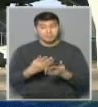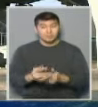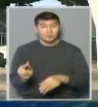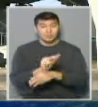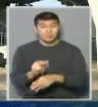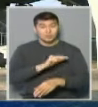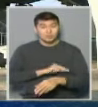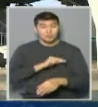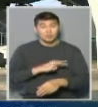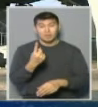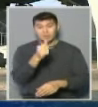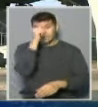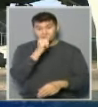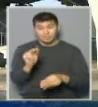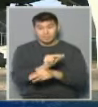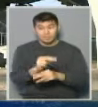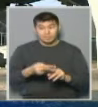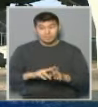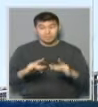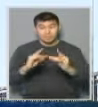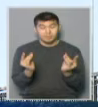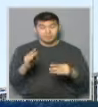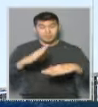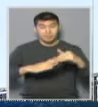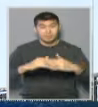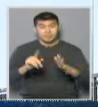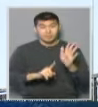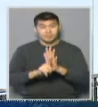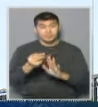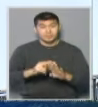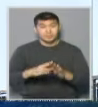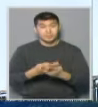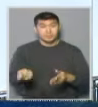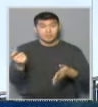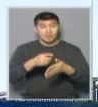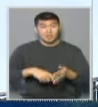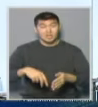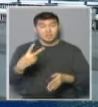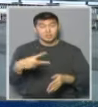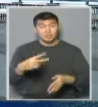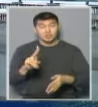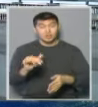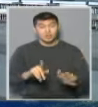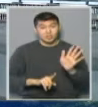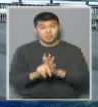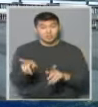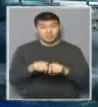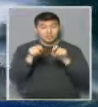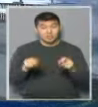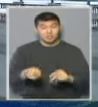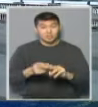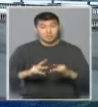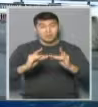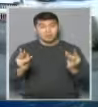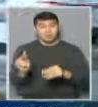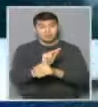Жөндеу жұмыстары бір айға созылды. Көпір арқылы көлік қозғалысы 13 тамызда жабылып, 20 қыркүйекте қайта жанданды.